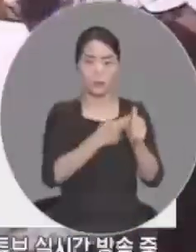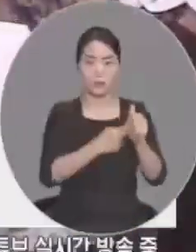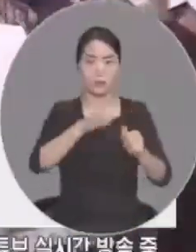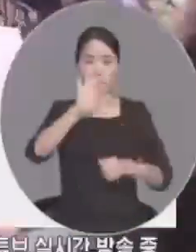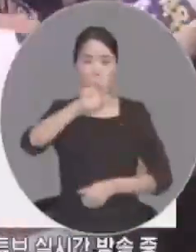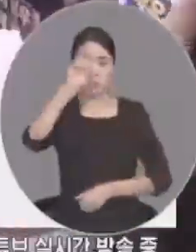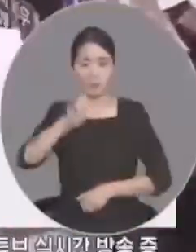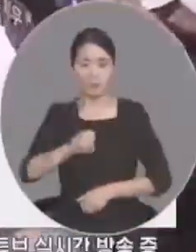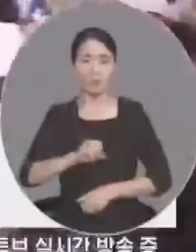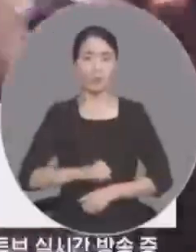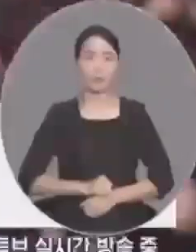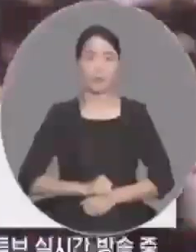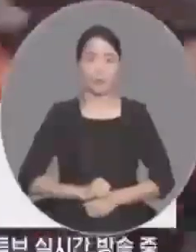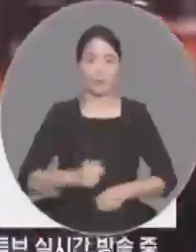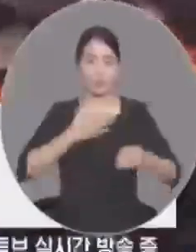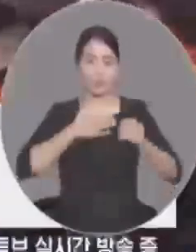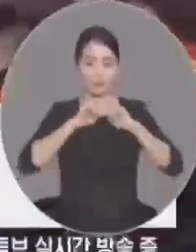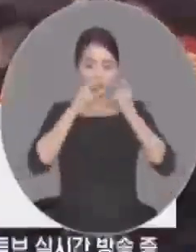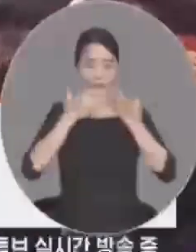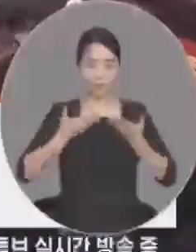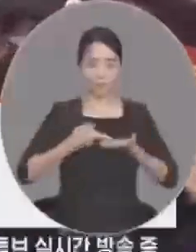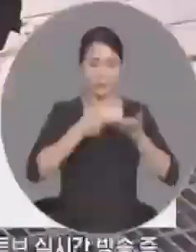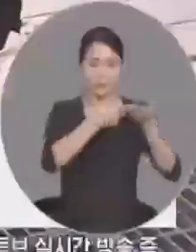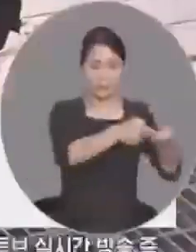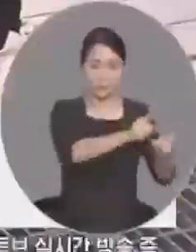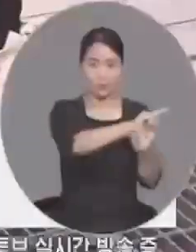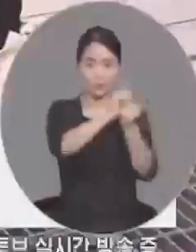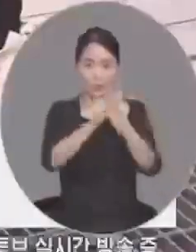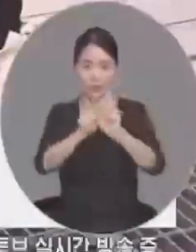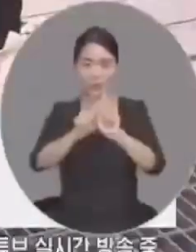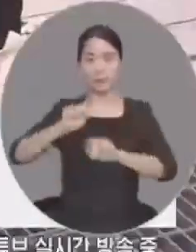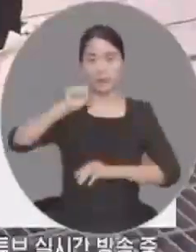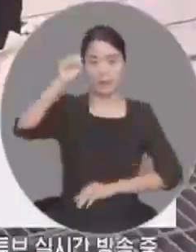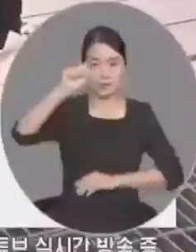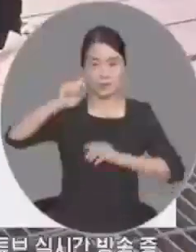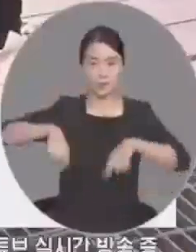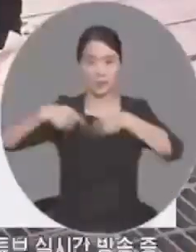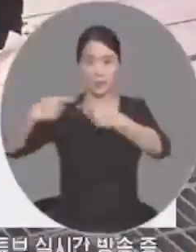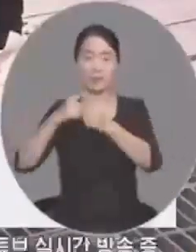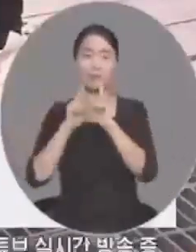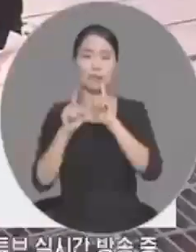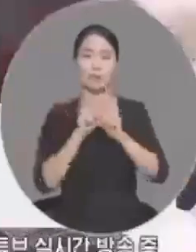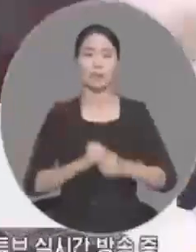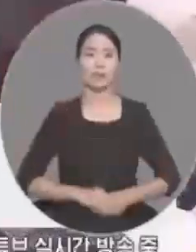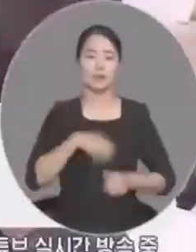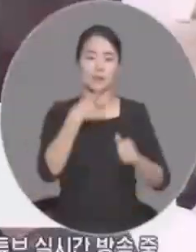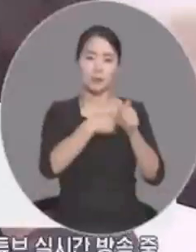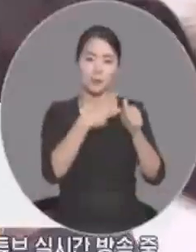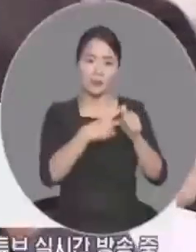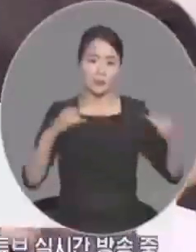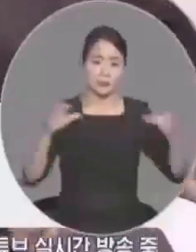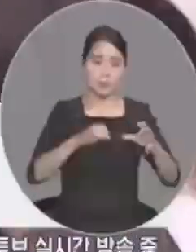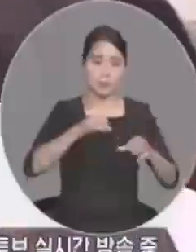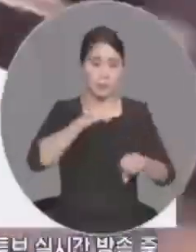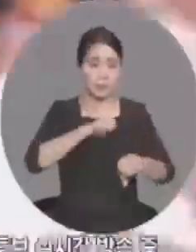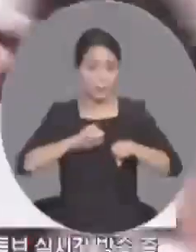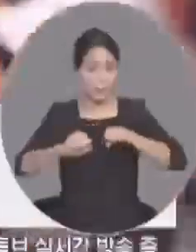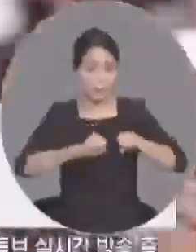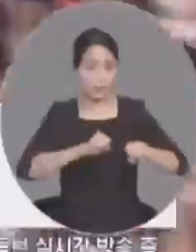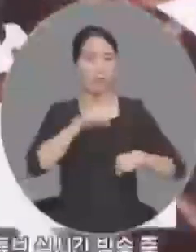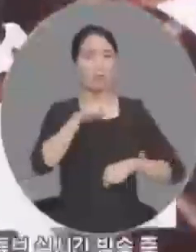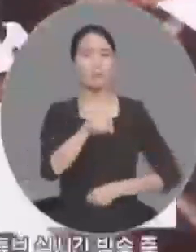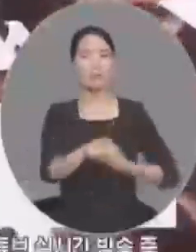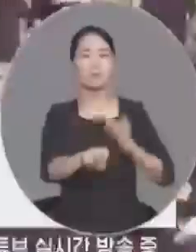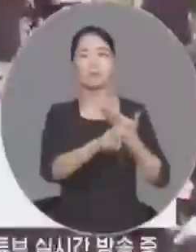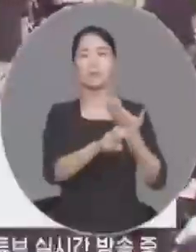연가를 내고 49제 추모에 참여할 뜻을 밝혔습니다 한편 교육부는 교사들의 집단 행동은 사실상